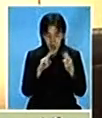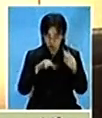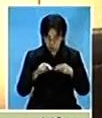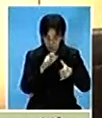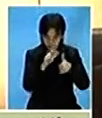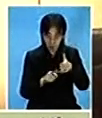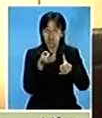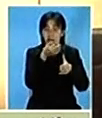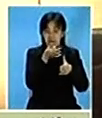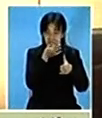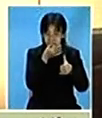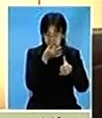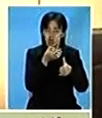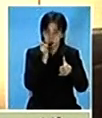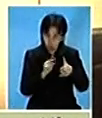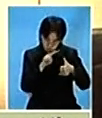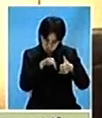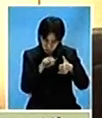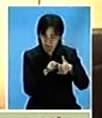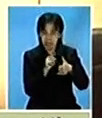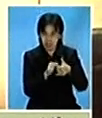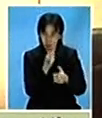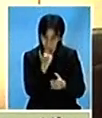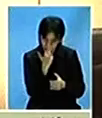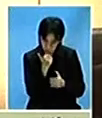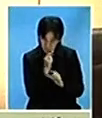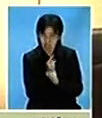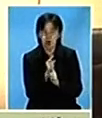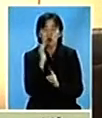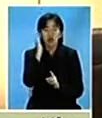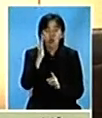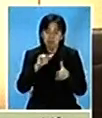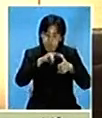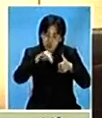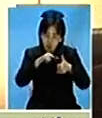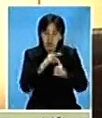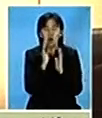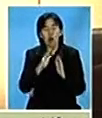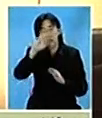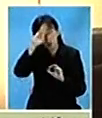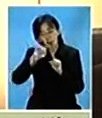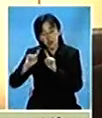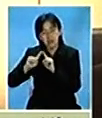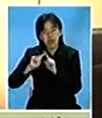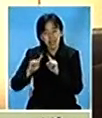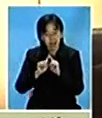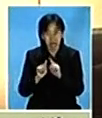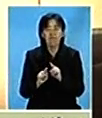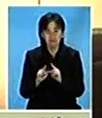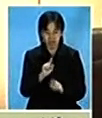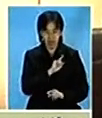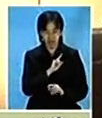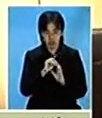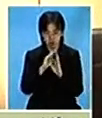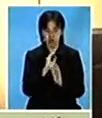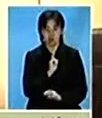ชีพการแพทย์แผนไทยเพื่อความปลอดภัยแก่ผู้ป่วยในสังคมของเรานอกจากนั้นแล้วยังมีความสำคัญในระดับ